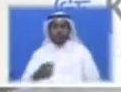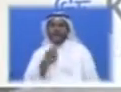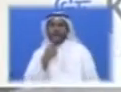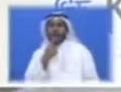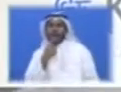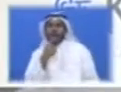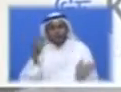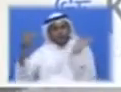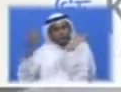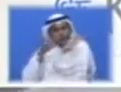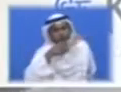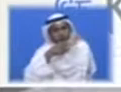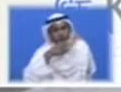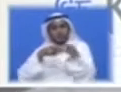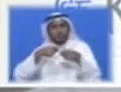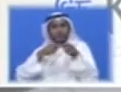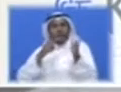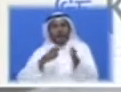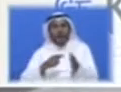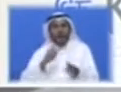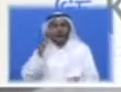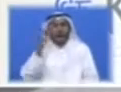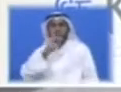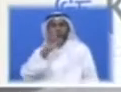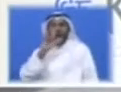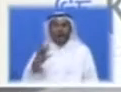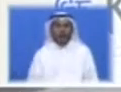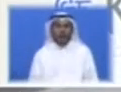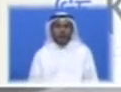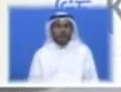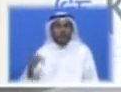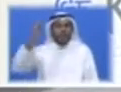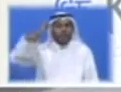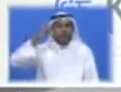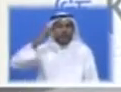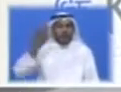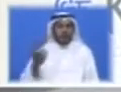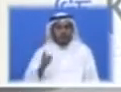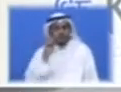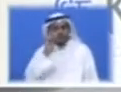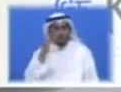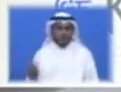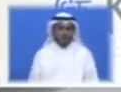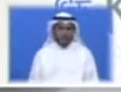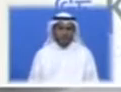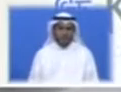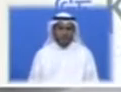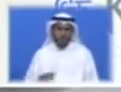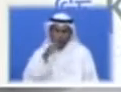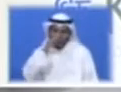على الماده مكونات هذه الماده لكن هناك مكملات او